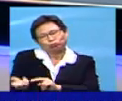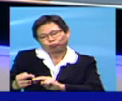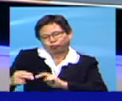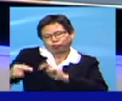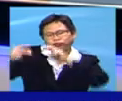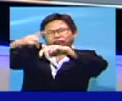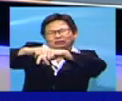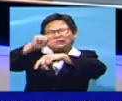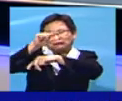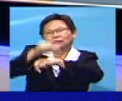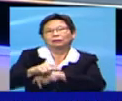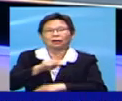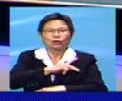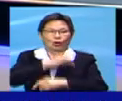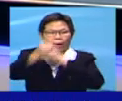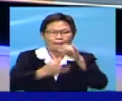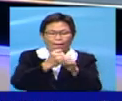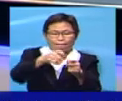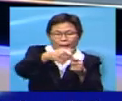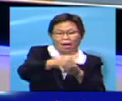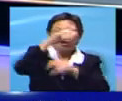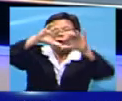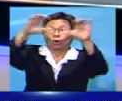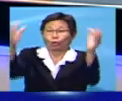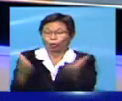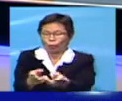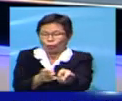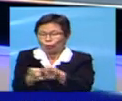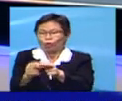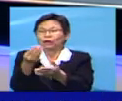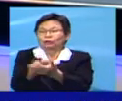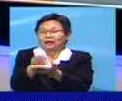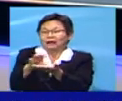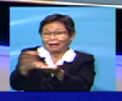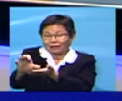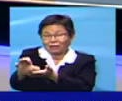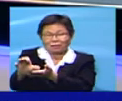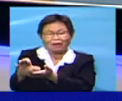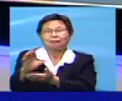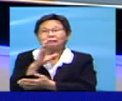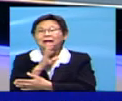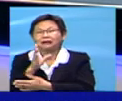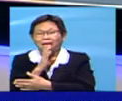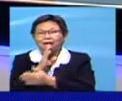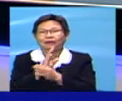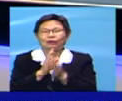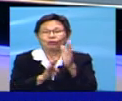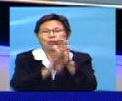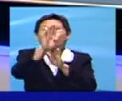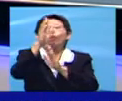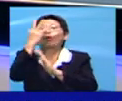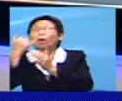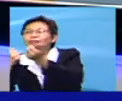tempoh terdekat. Ketua Antarabangsa Pembayaran Global dan Pengurusan Tunai asia Pasifik Vina Cheung berkata, pertumbuhan